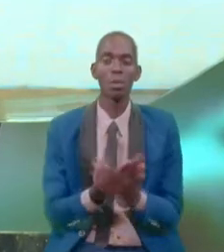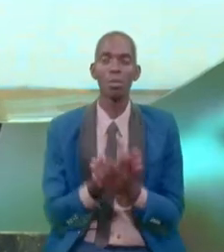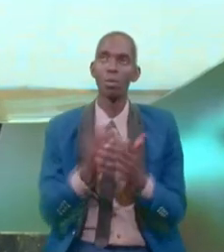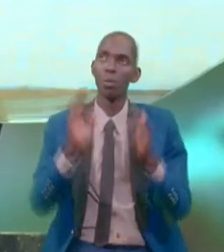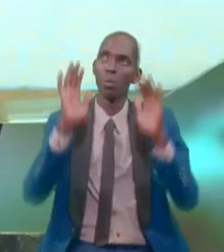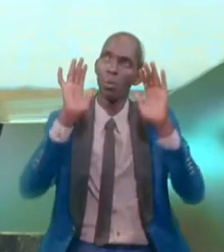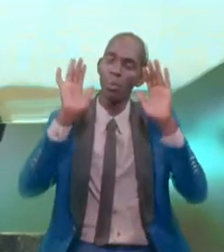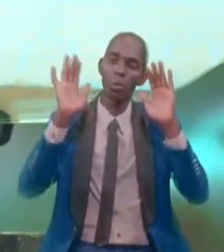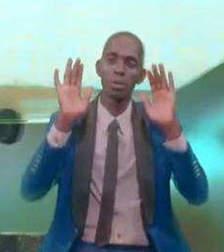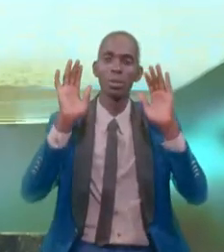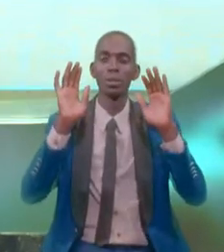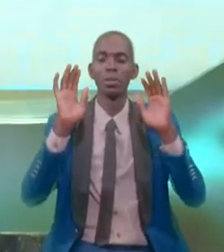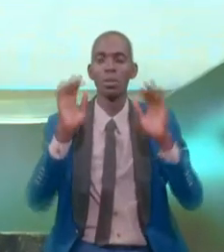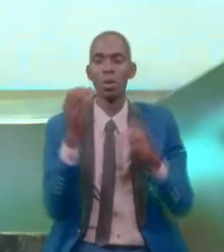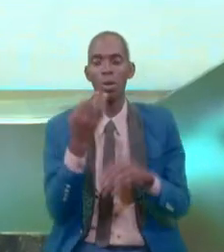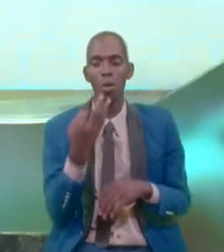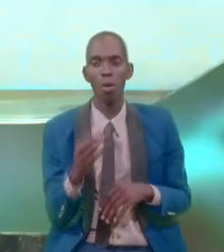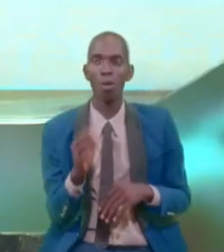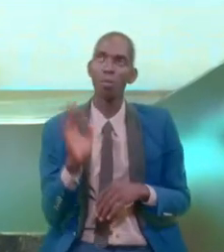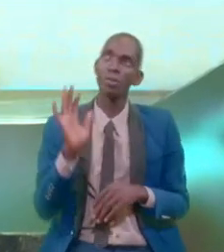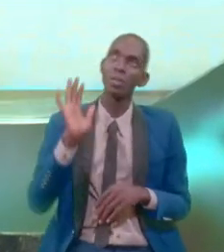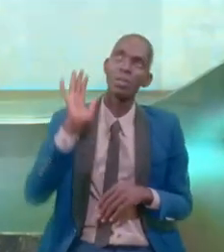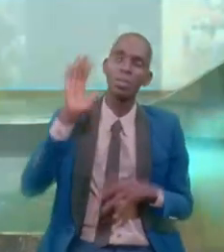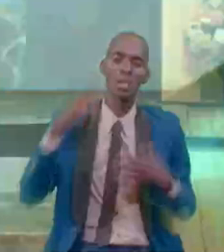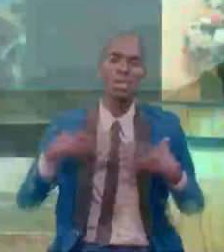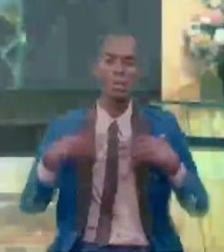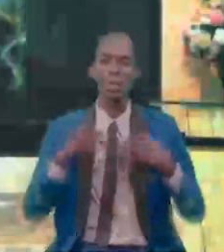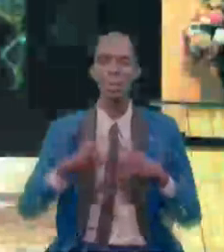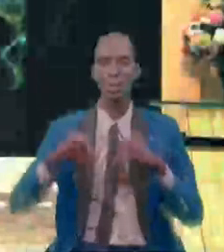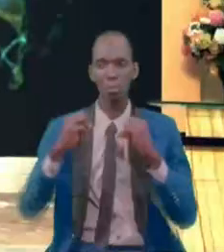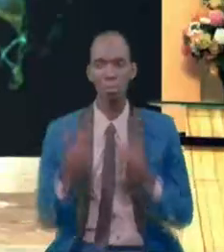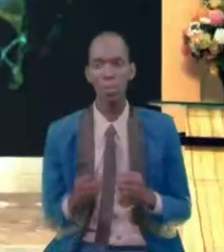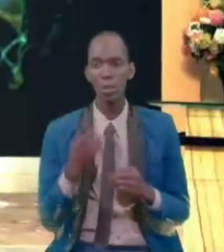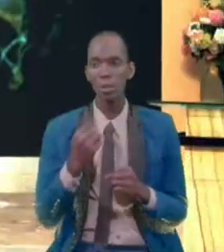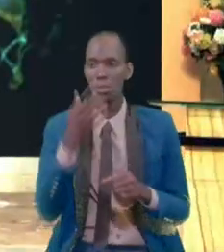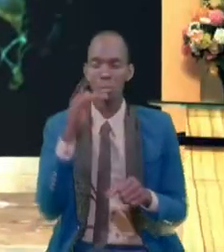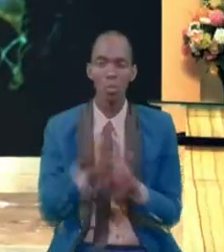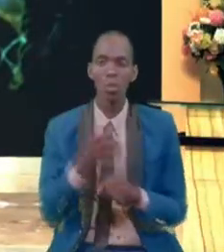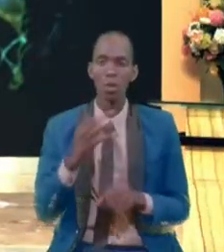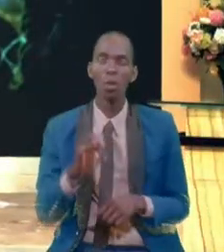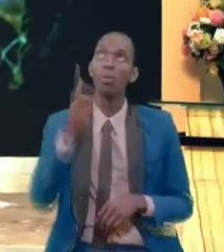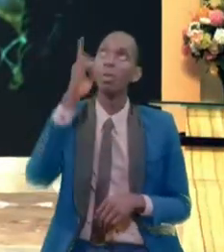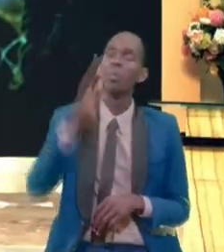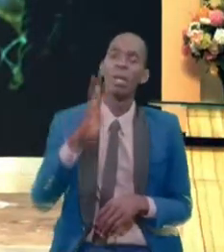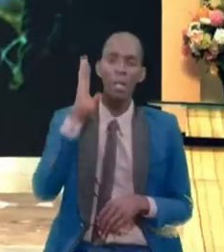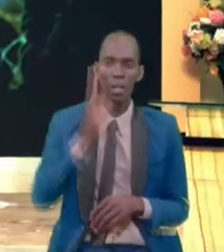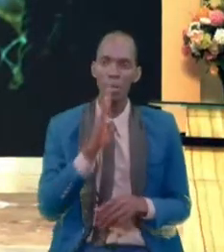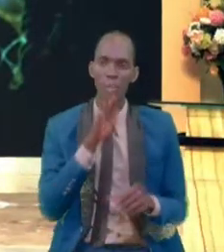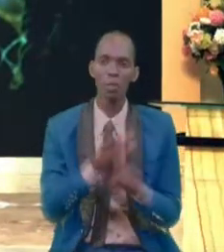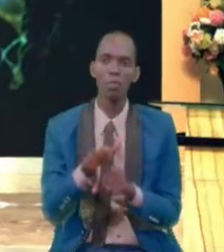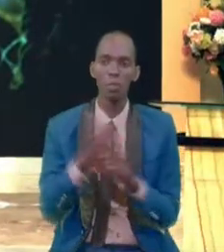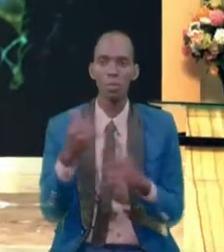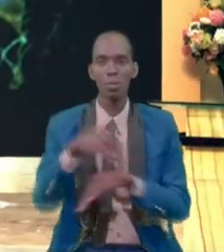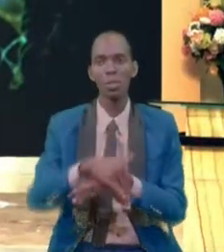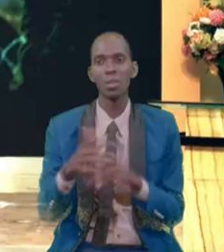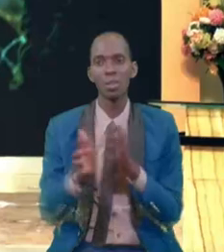Les merveilles confirmées de sa puissance de guérison. Les promesses de Dieu seront accomplies ce